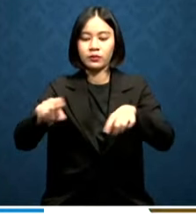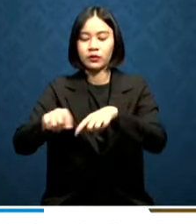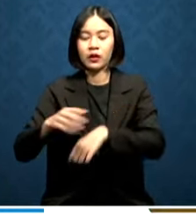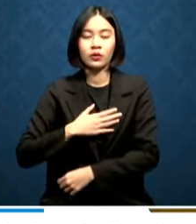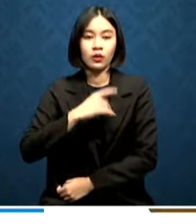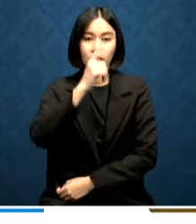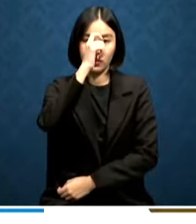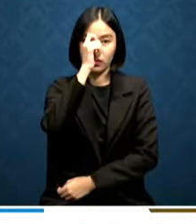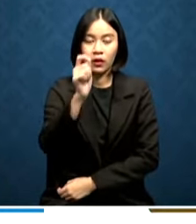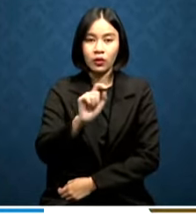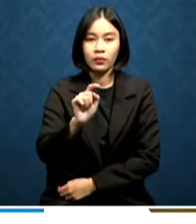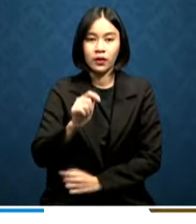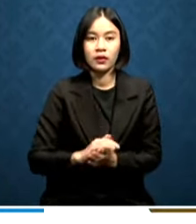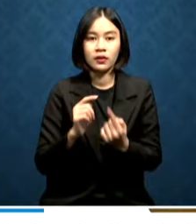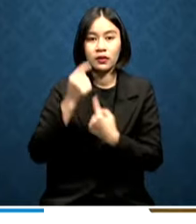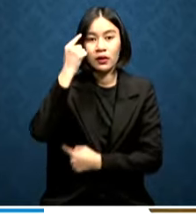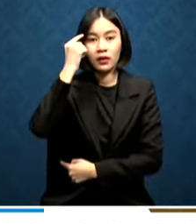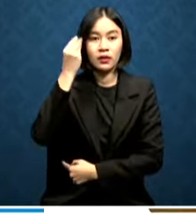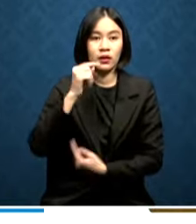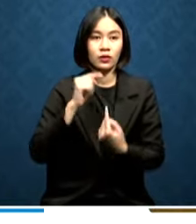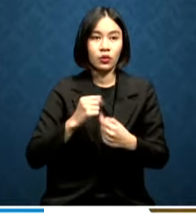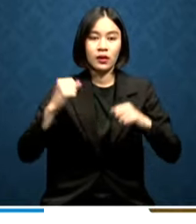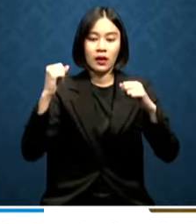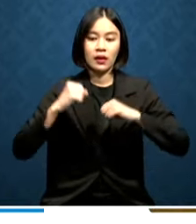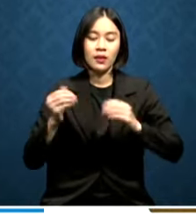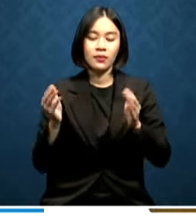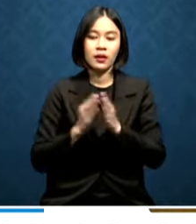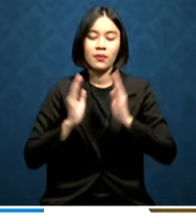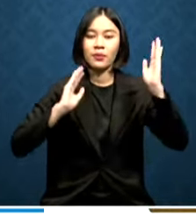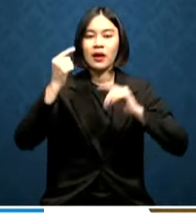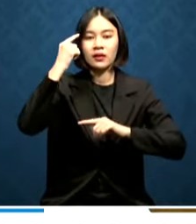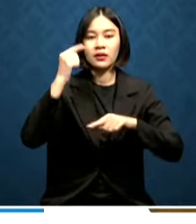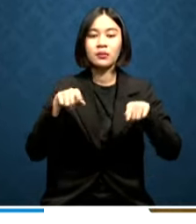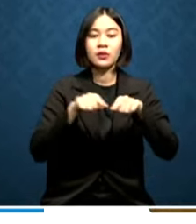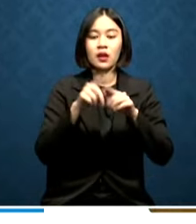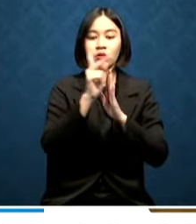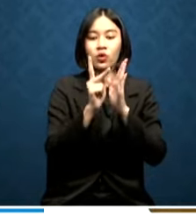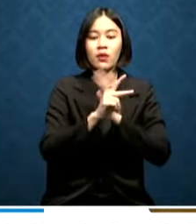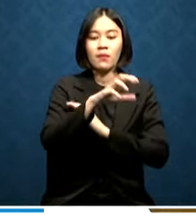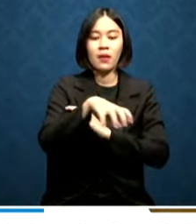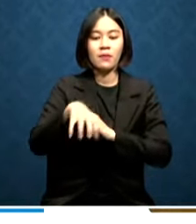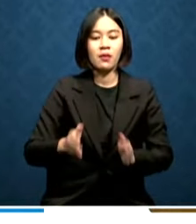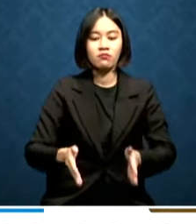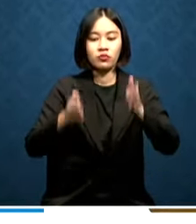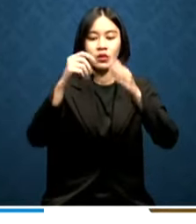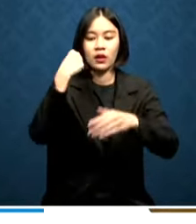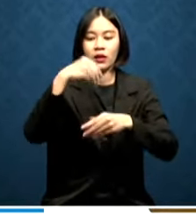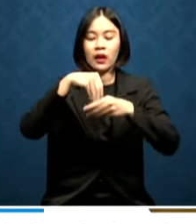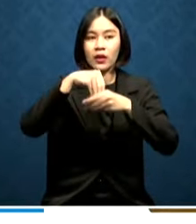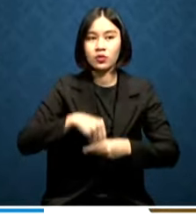พนะครับเห็นว่าเรื่องประชามติมันเป็นเรื่องส่วนผมเห็นด้วยว่ากฎหมายอาคารชุดเนี่ยผู้ที่อยู่ในอาคาร